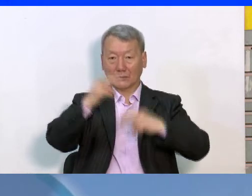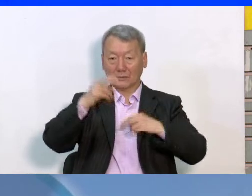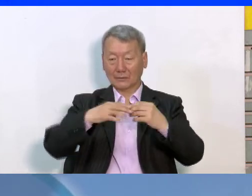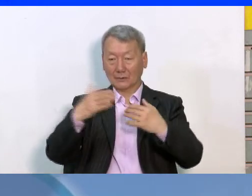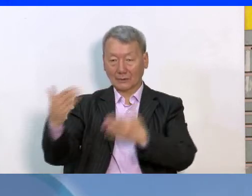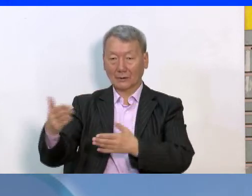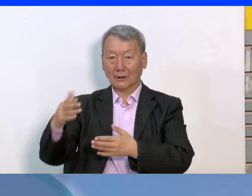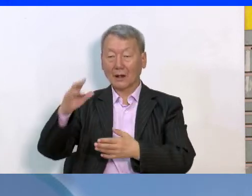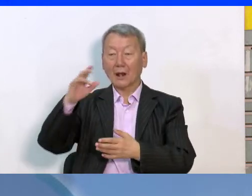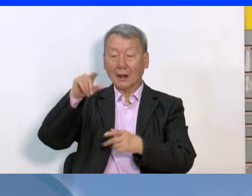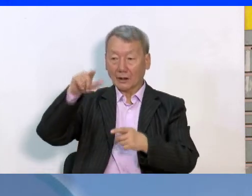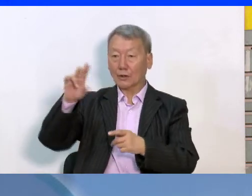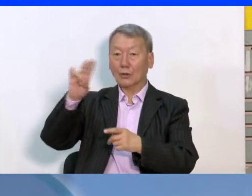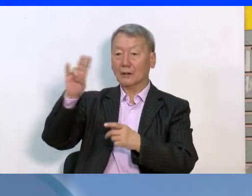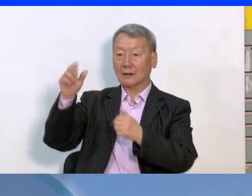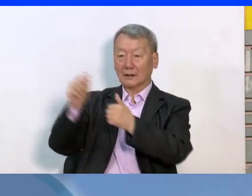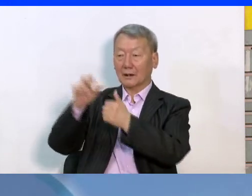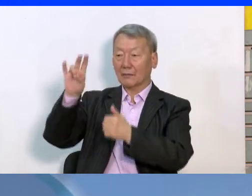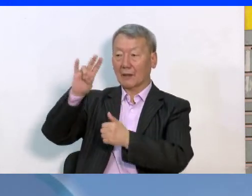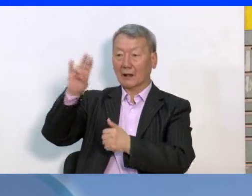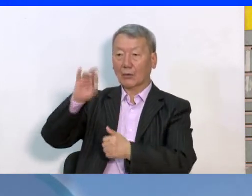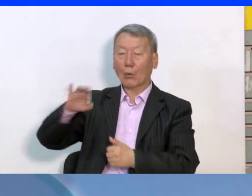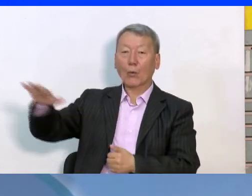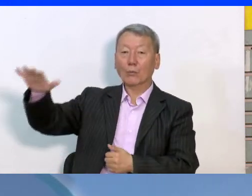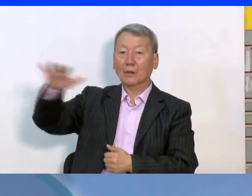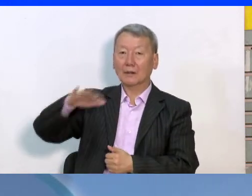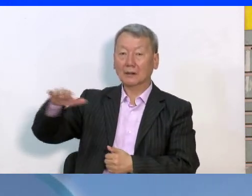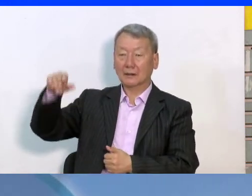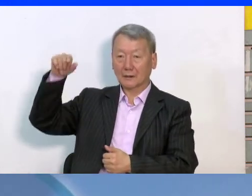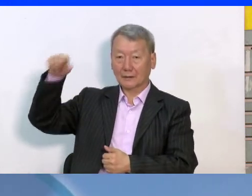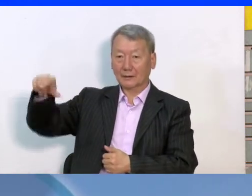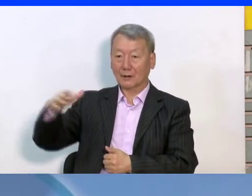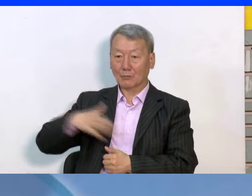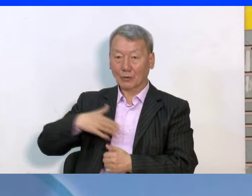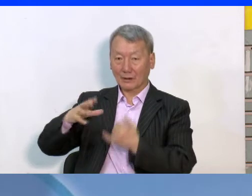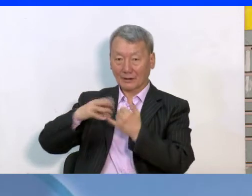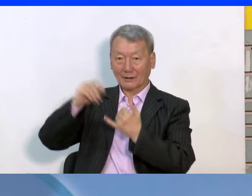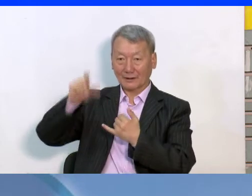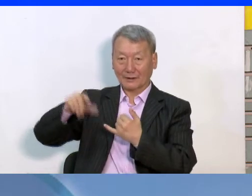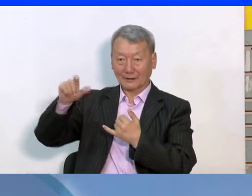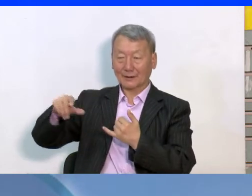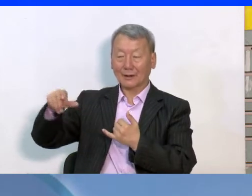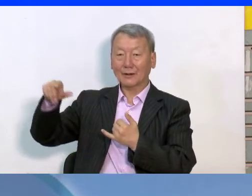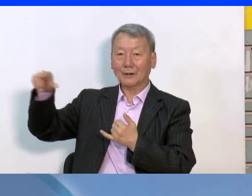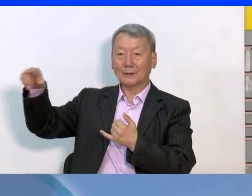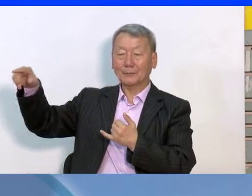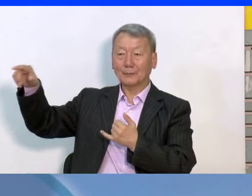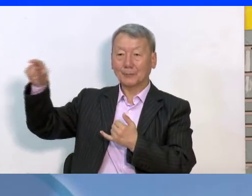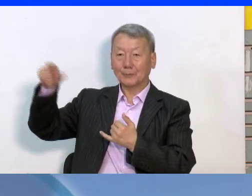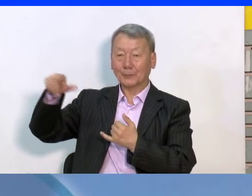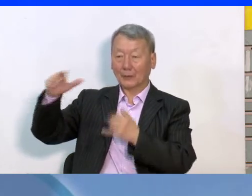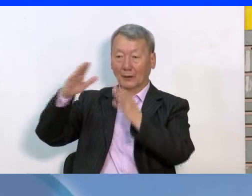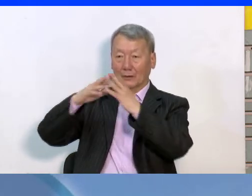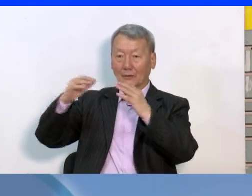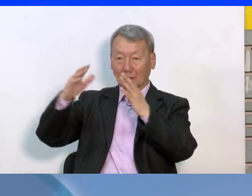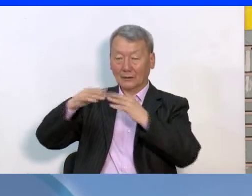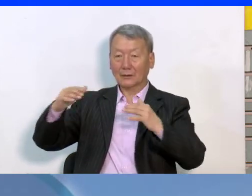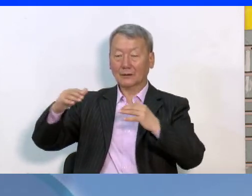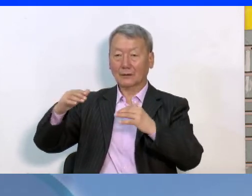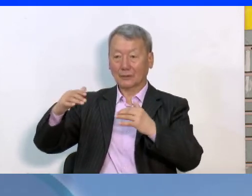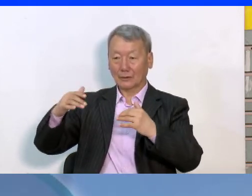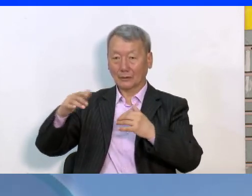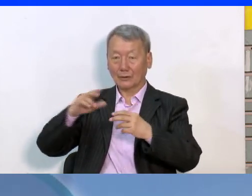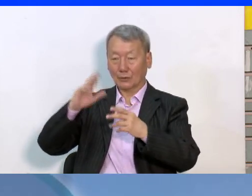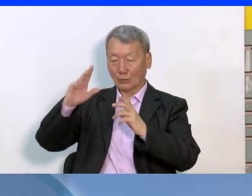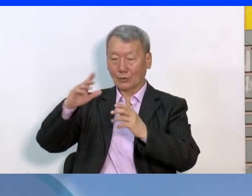ошол Нарын областында жашап аткан биздин бордошторубузду, Памирден келген үй бүлөлөрдү биз бул жерге